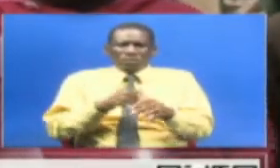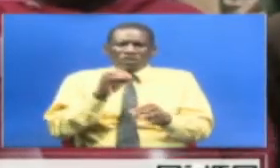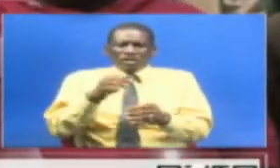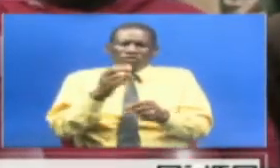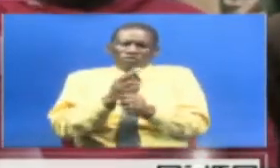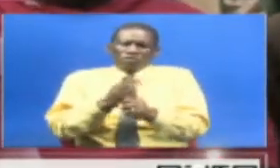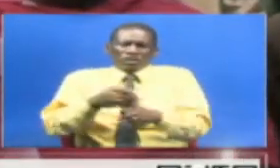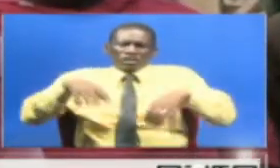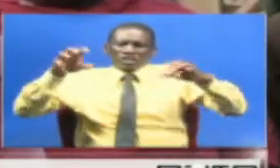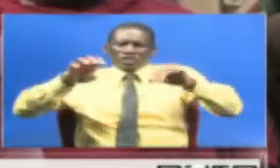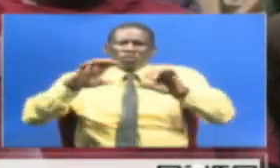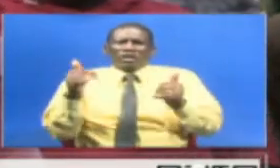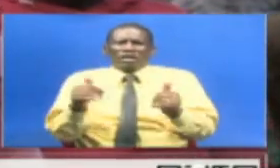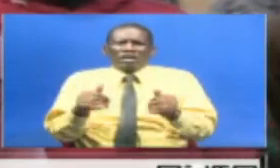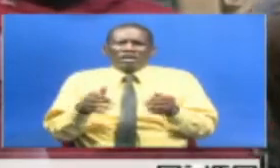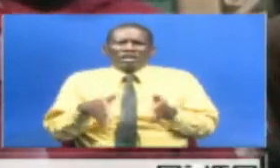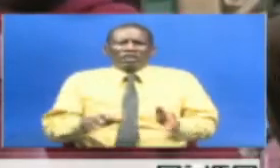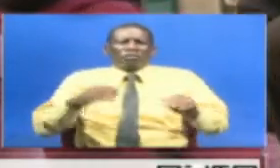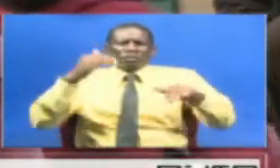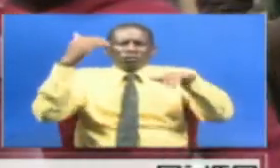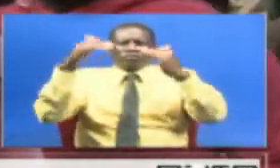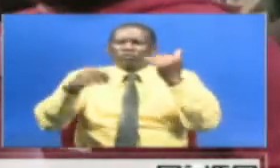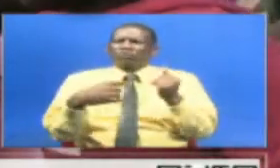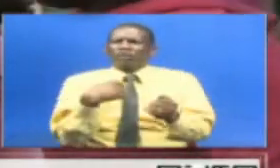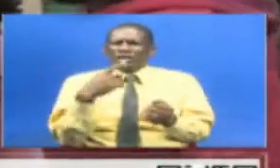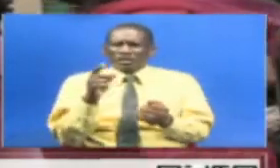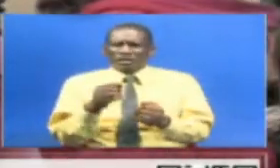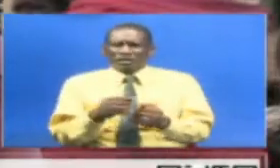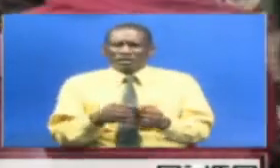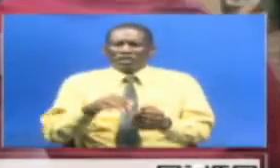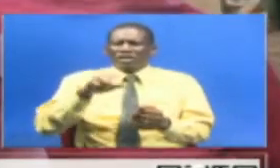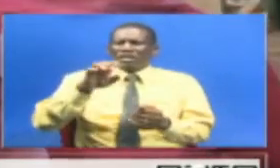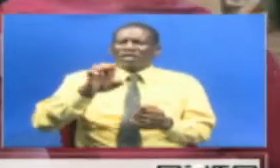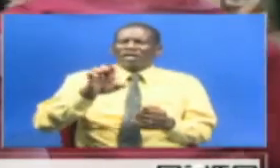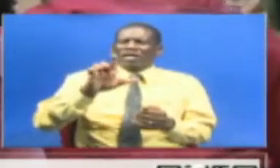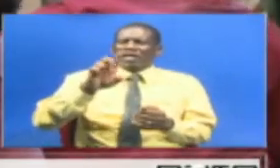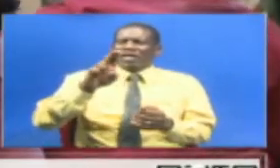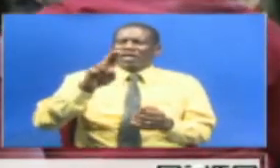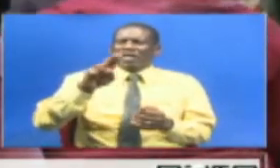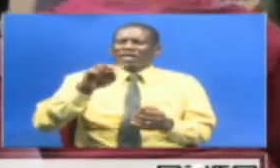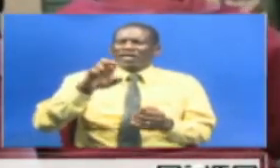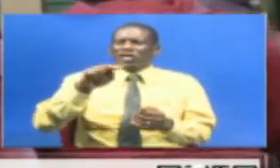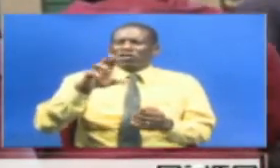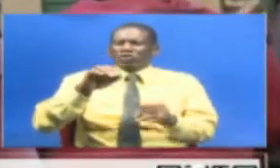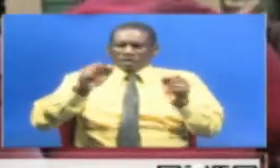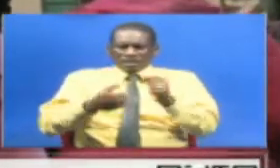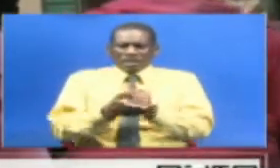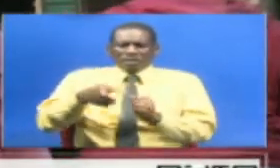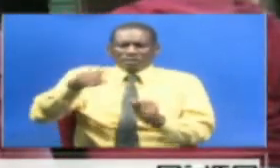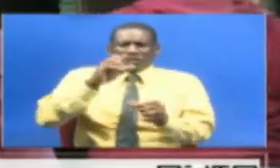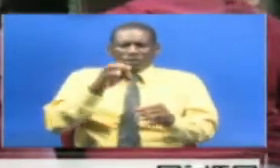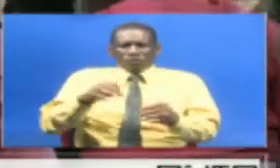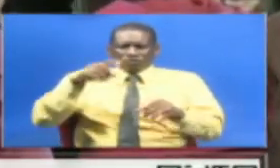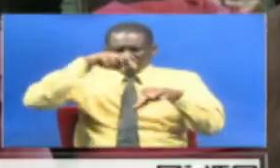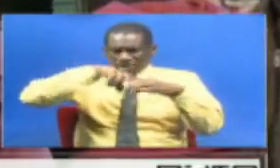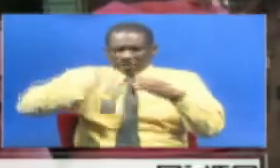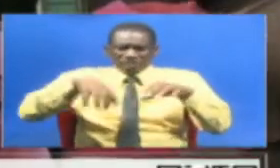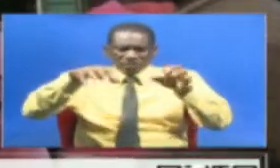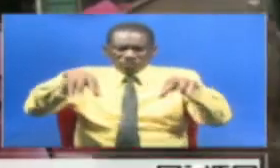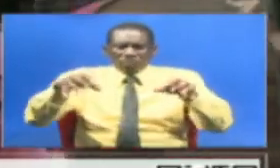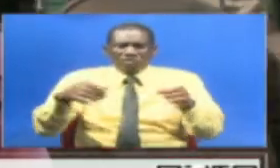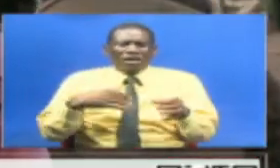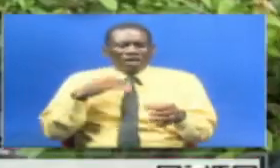vizuri kulingana vile wanasayansi wanasema, El Nino hii itatusaidia. Kwa hivyo kama tutaingia kwa shamba, nafikiri